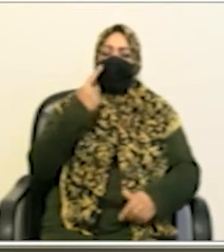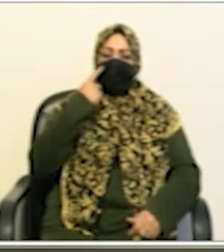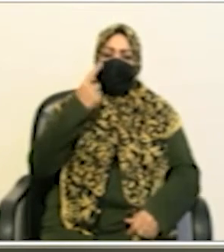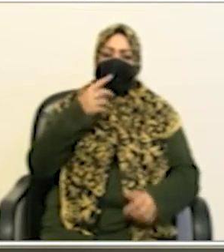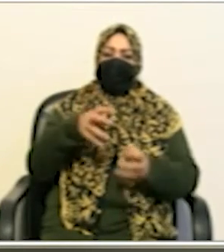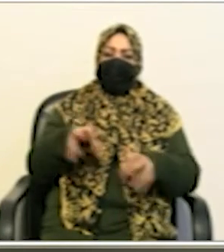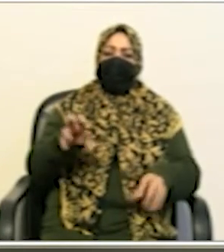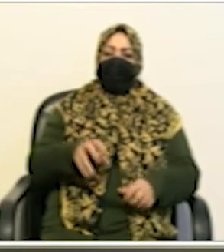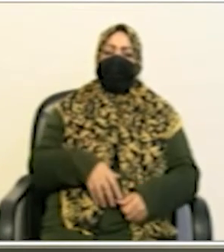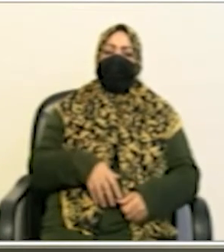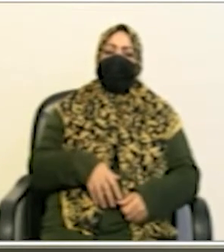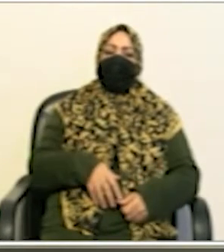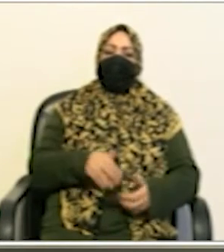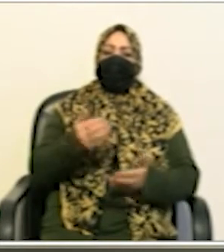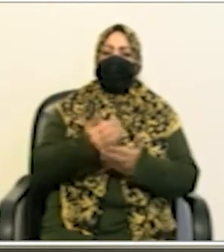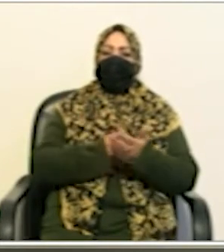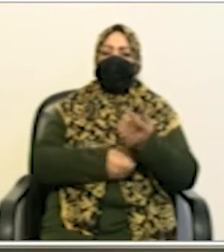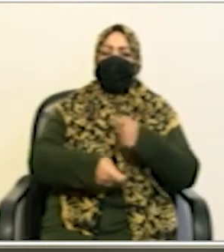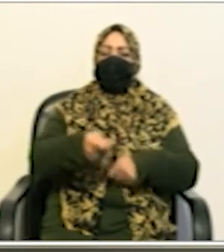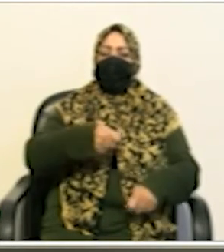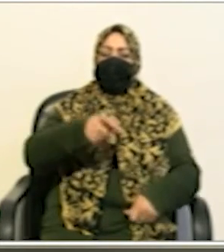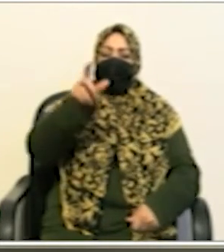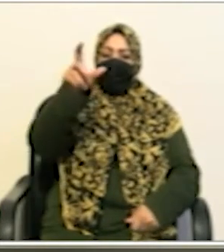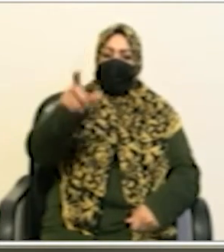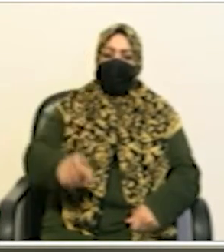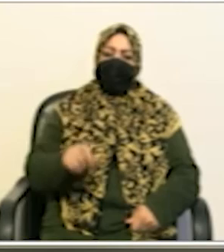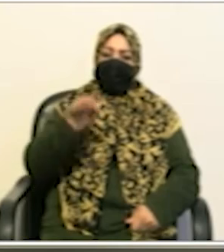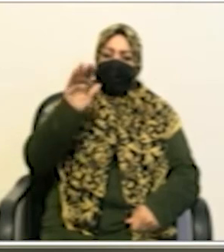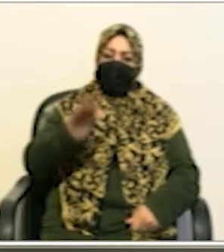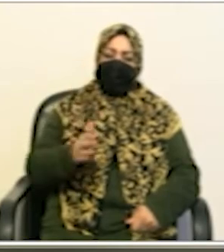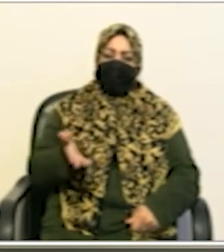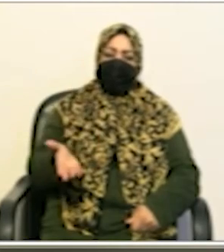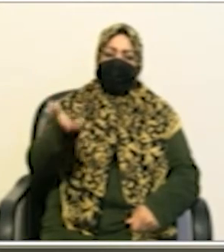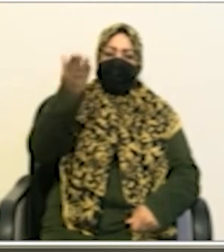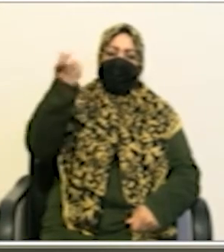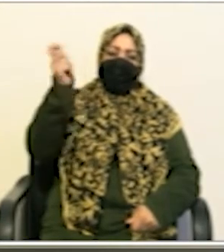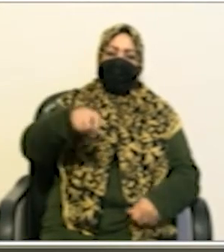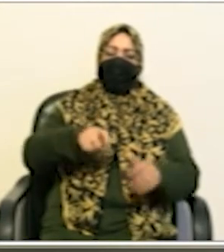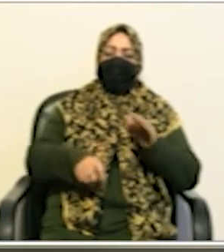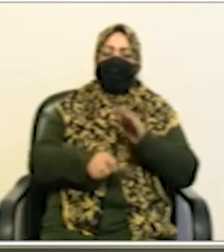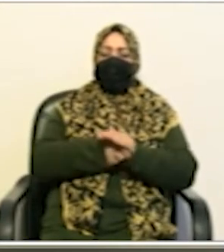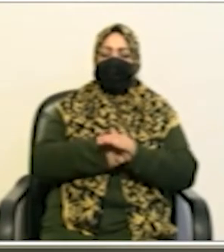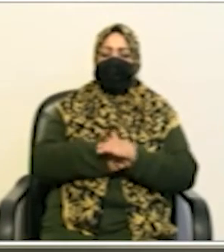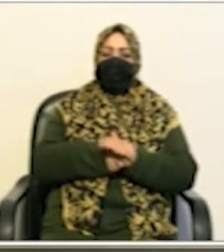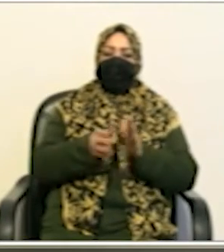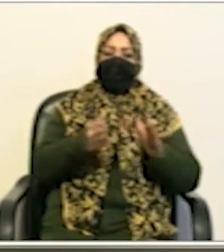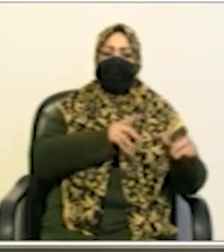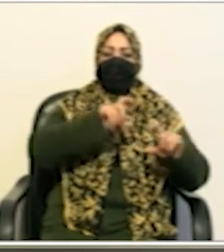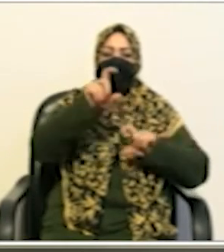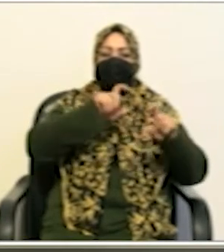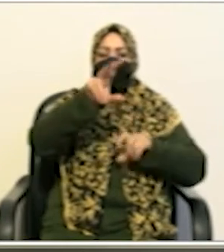من عنده اقل وياخذ منك اكثر هذا ربا وما بين مصرف وشركه تخرج